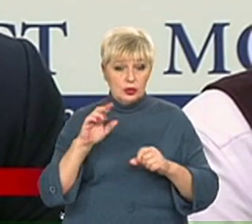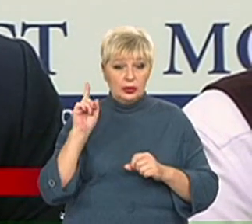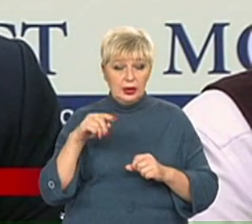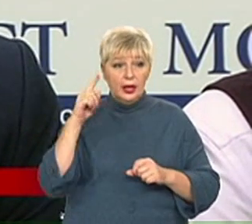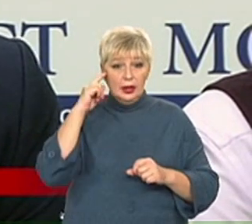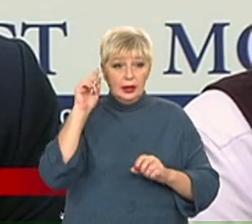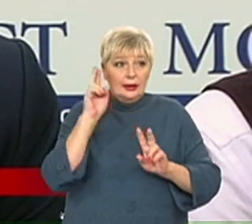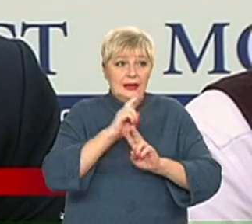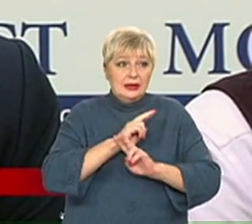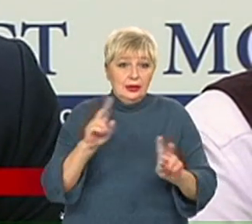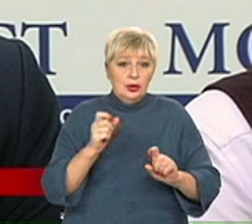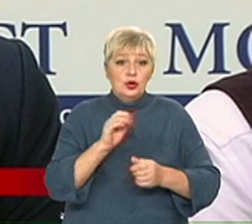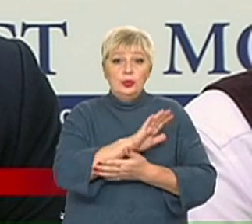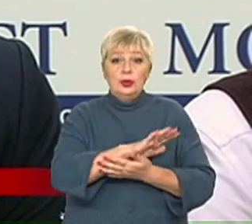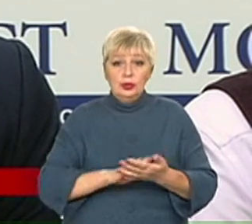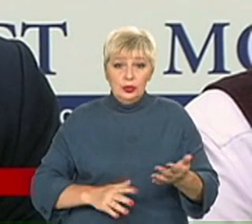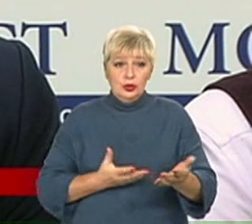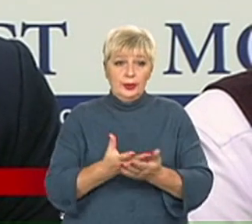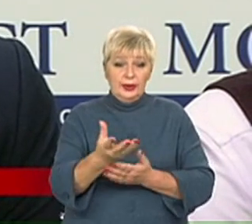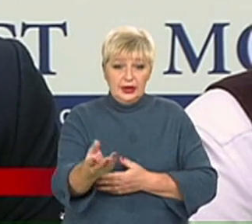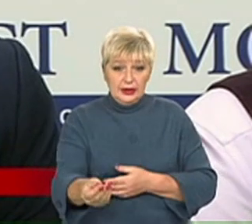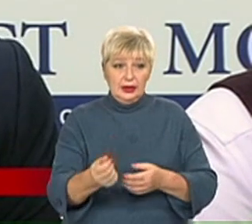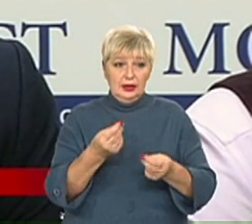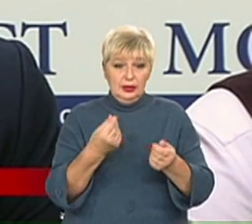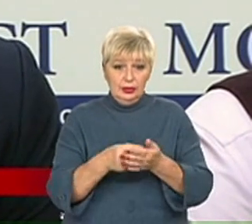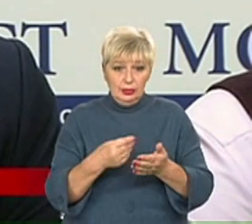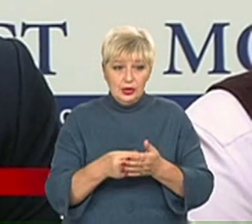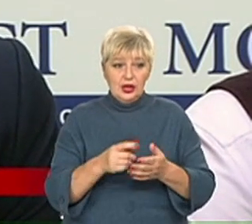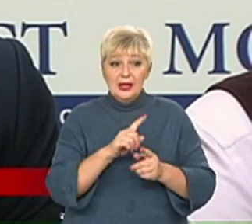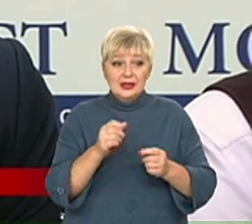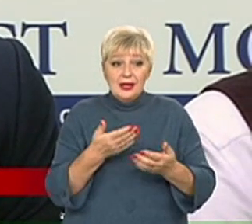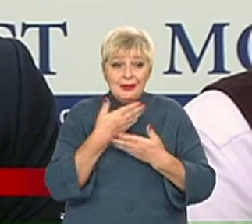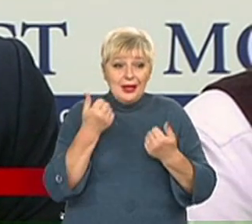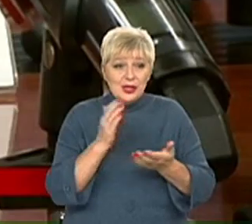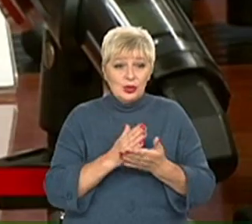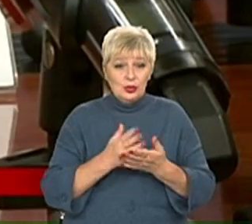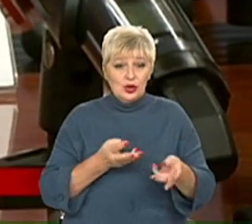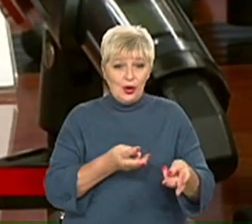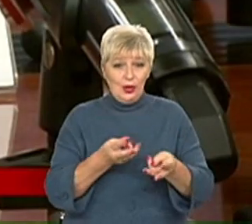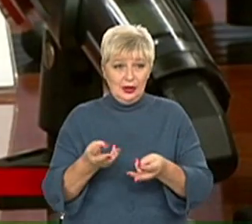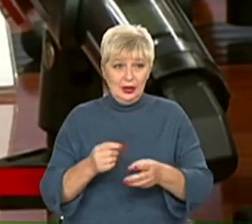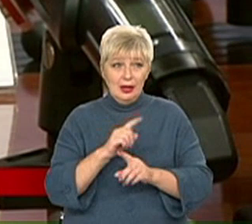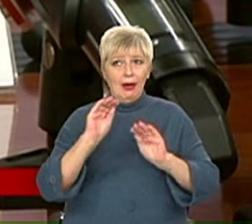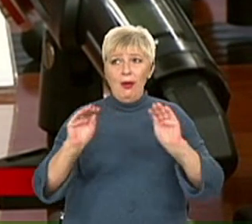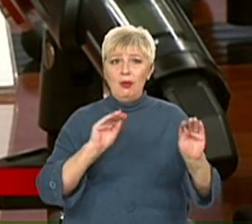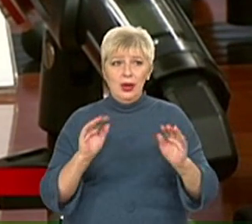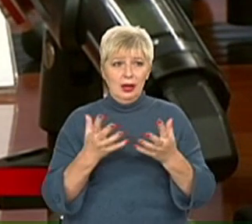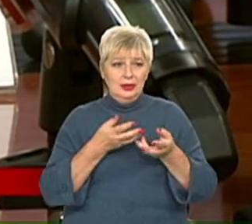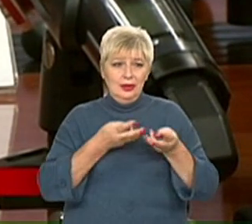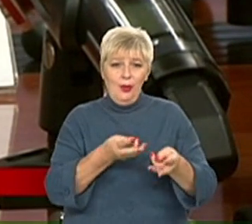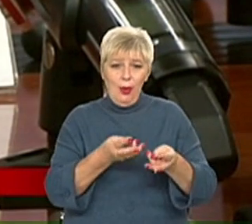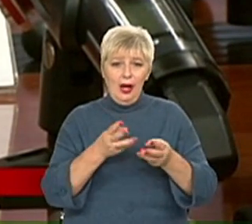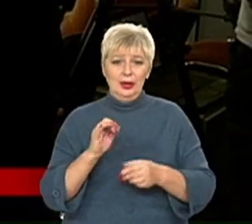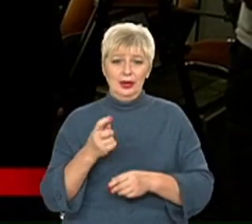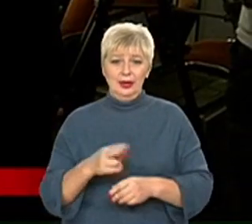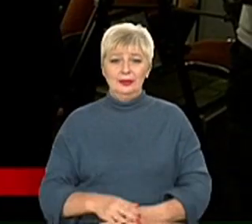не знають, що вони продовжують платити гроші за неіснуючі котельні, за їх обладнання, за їх опалення.